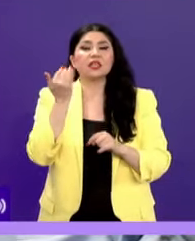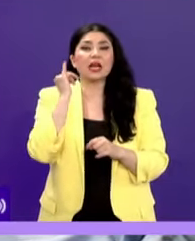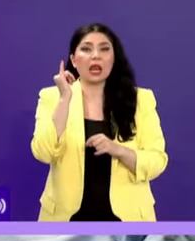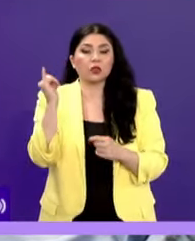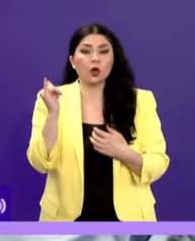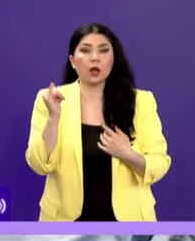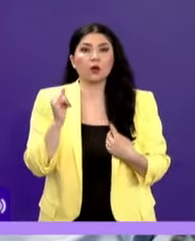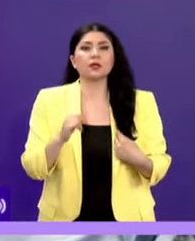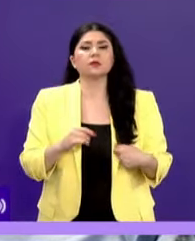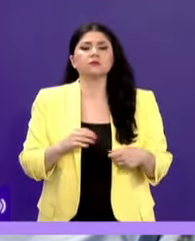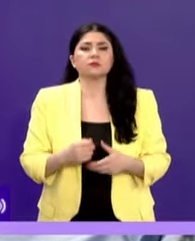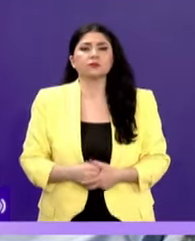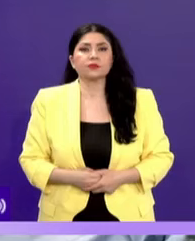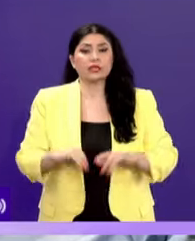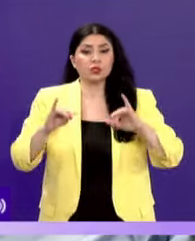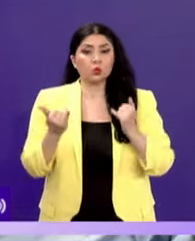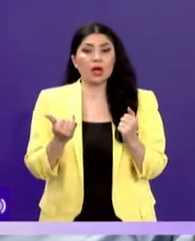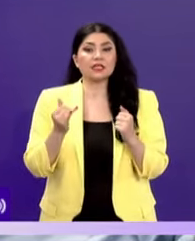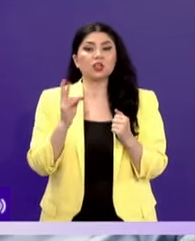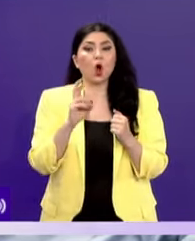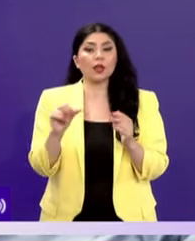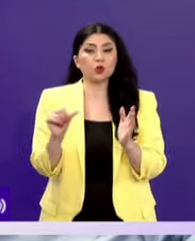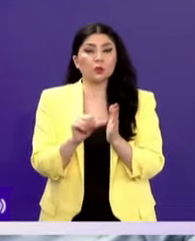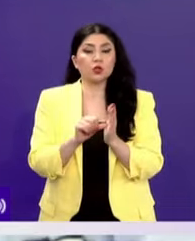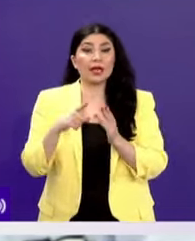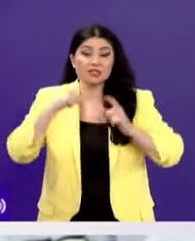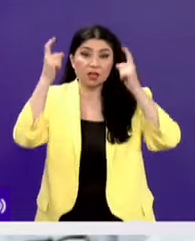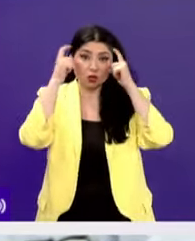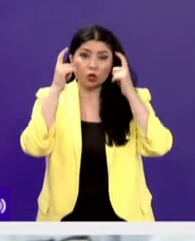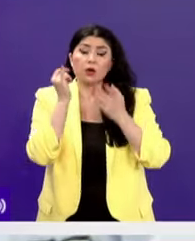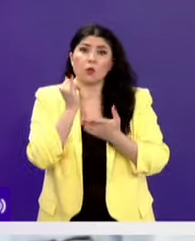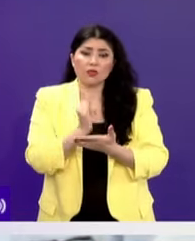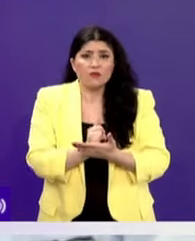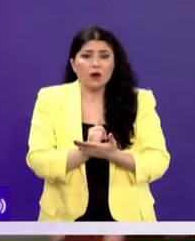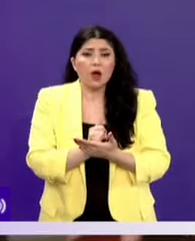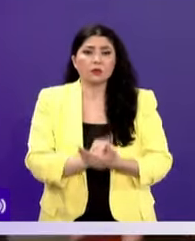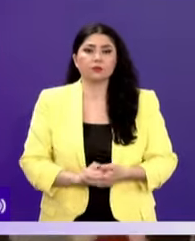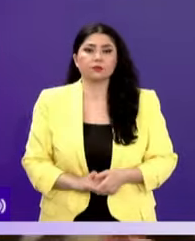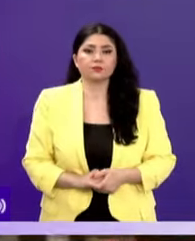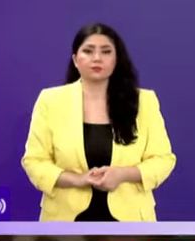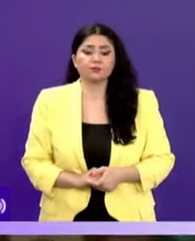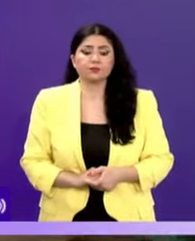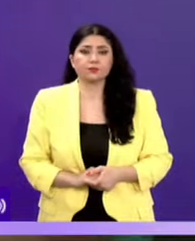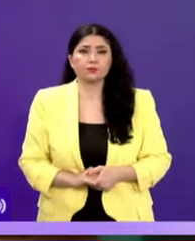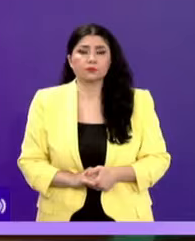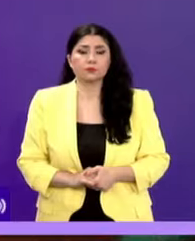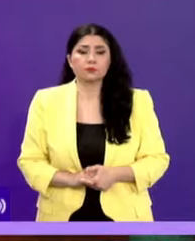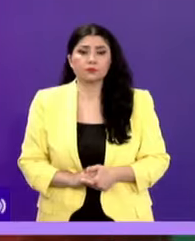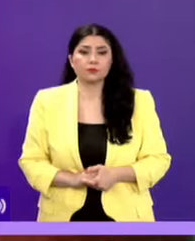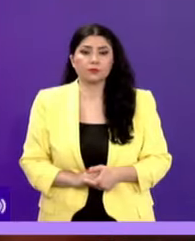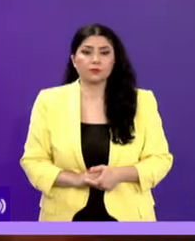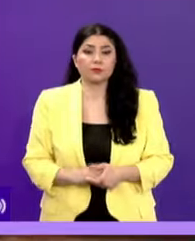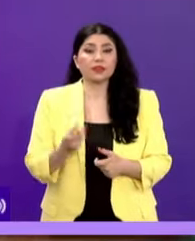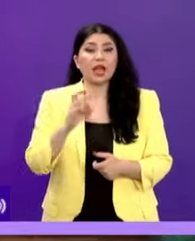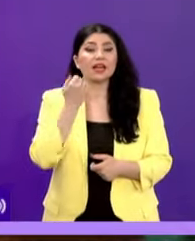că situația din Orientul Mijlociu este îngrijorătoare și preocupantă, dar în momentul